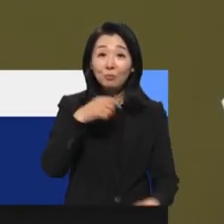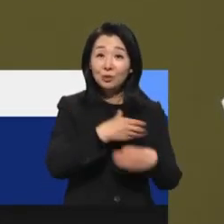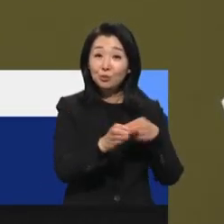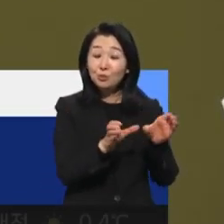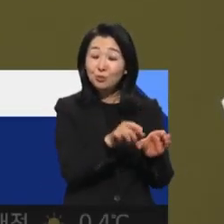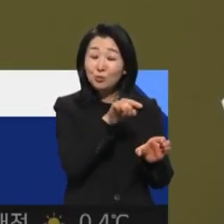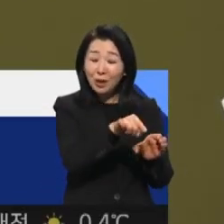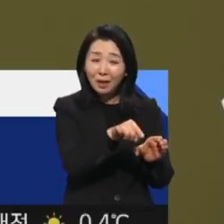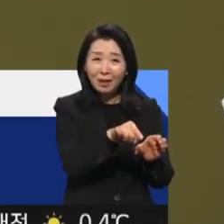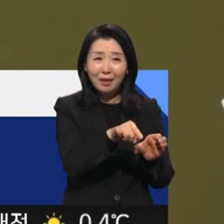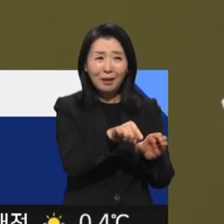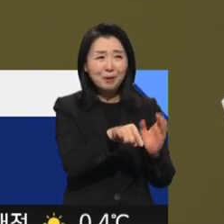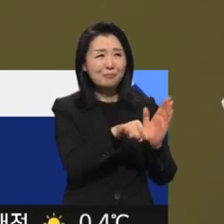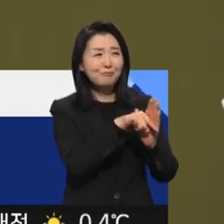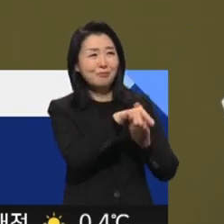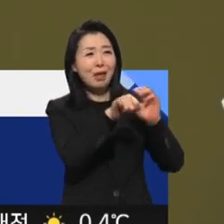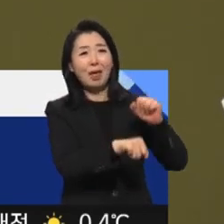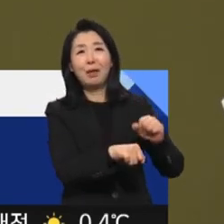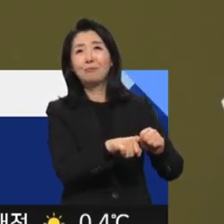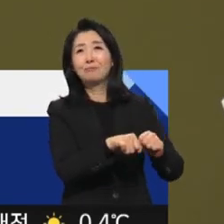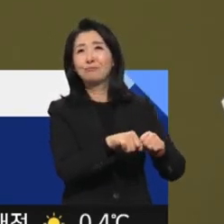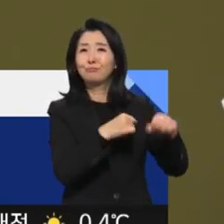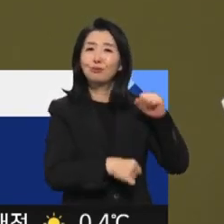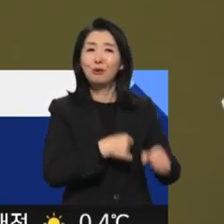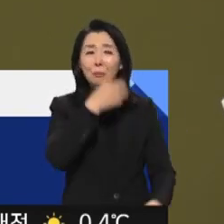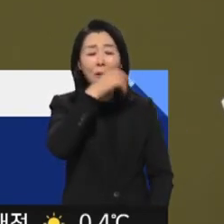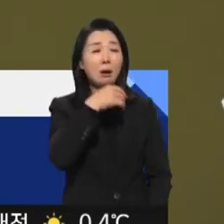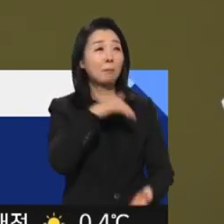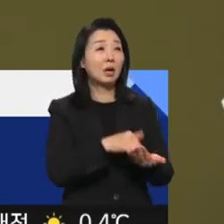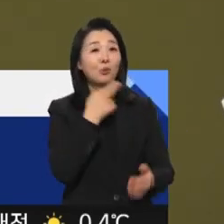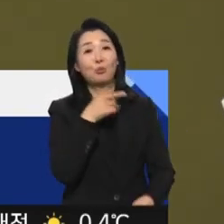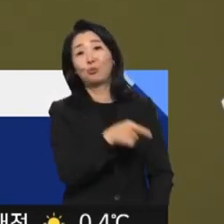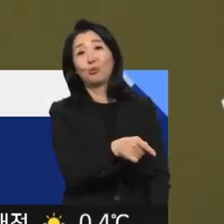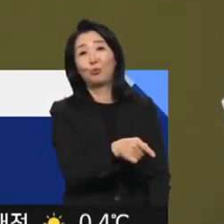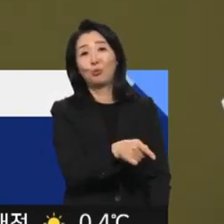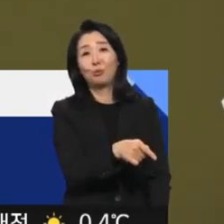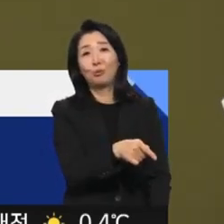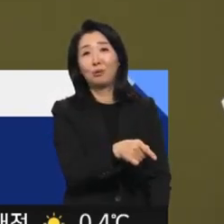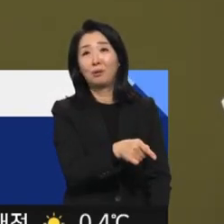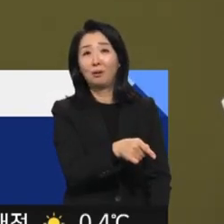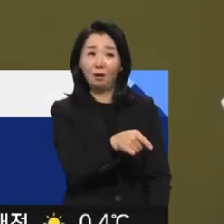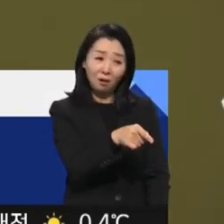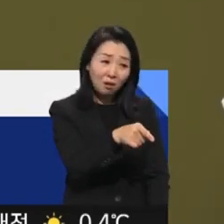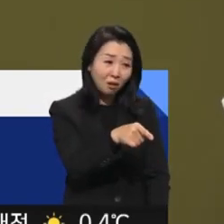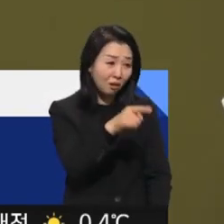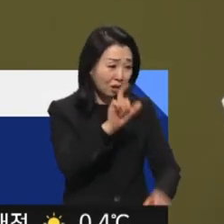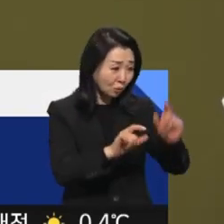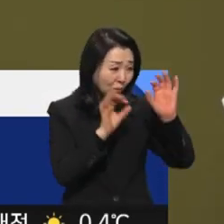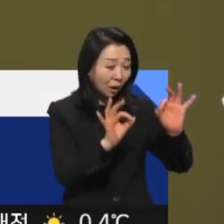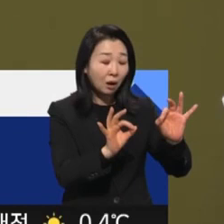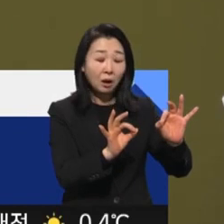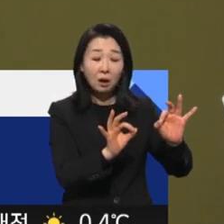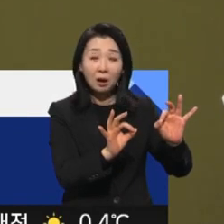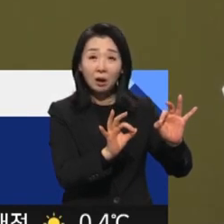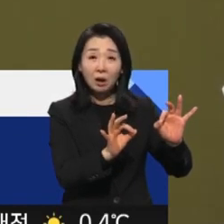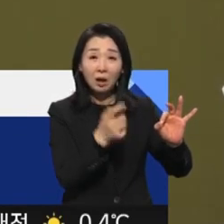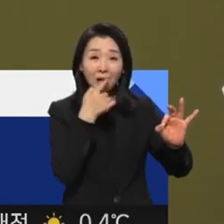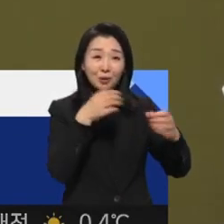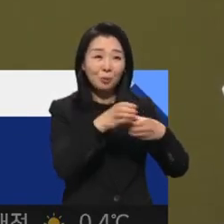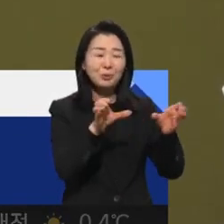민주주의의 근간을 부정하는 행위를 했음에도 불구하고 전혀 반성의 의미가 없잖아요. 그런 것 자체가